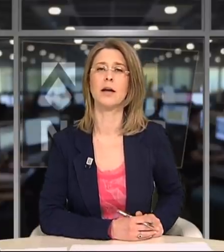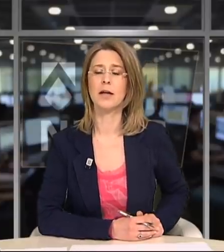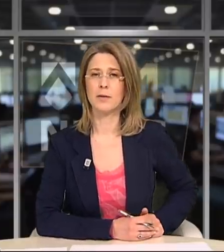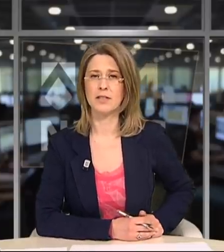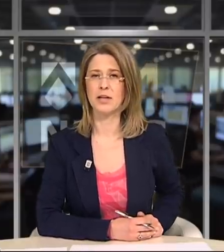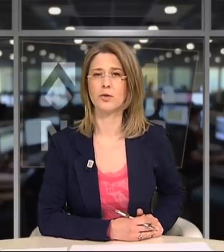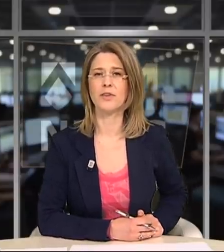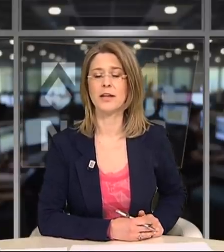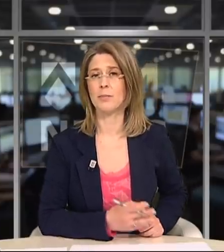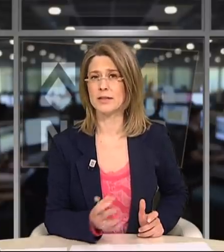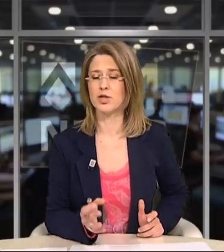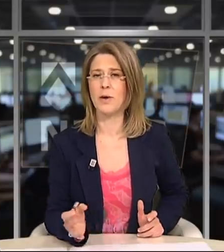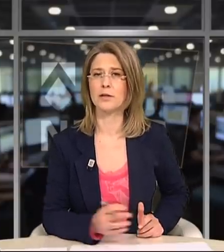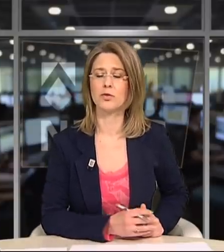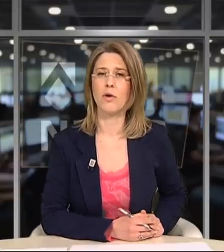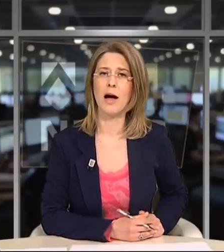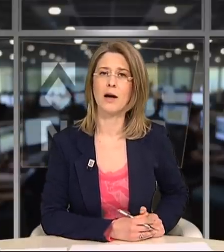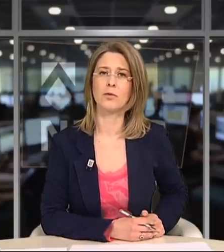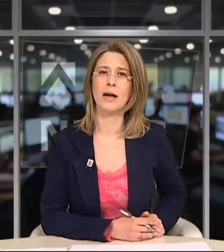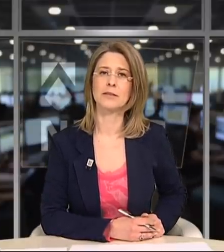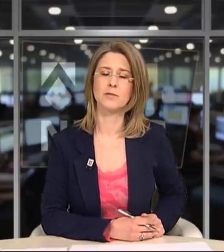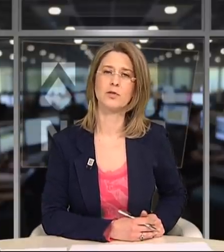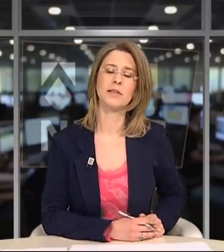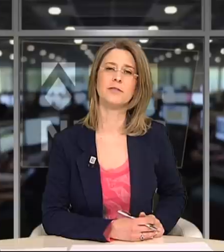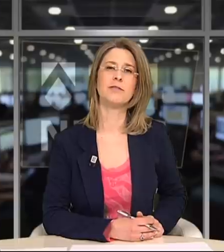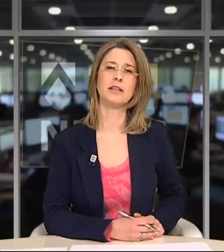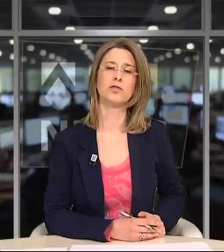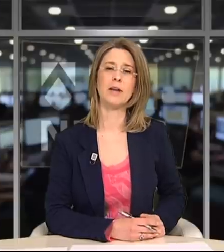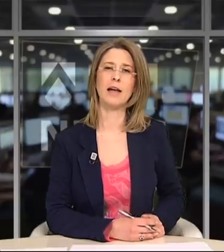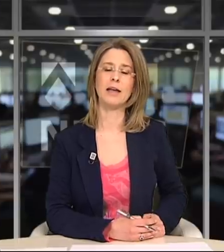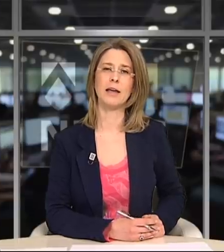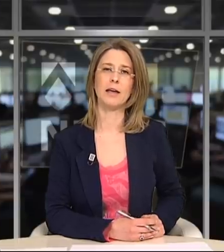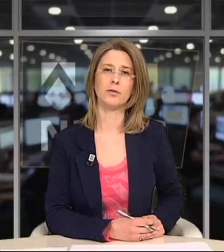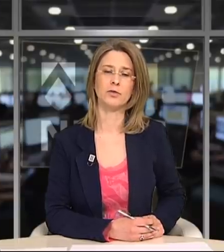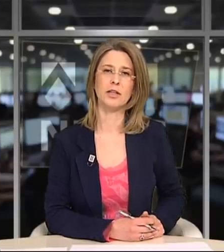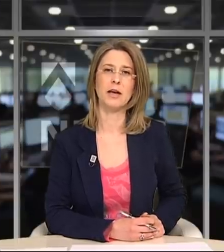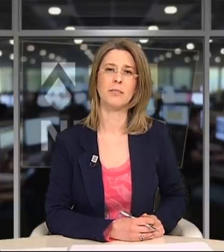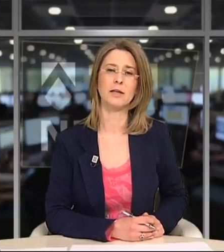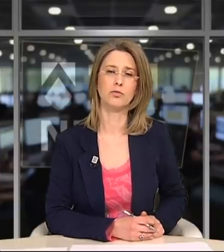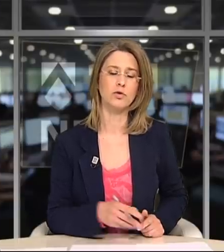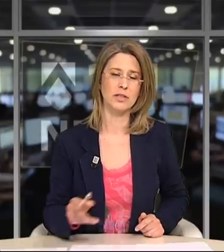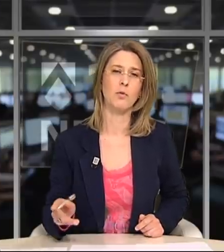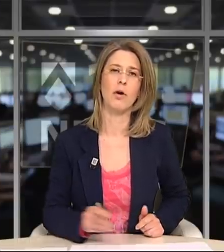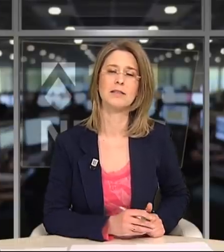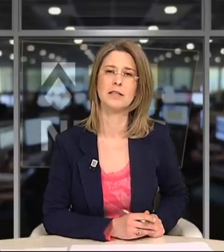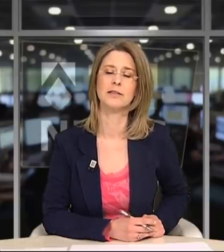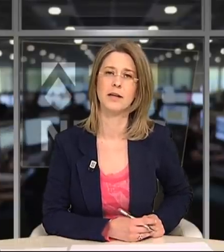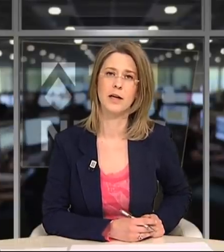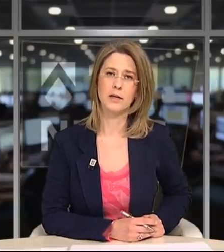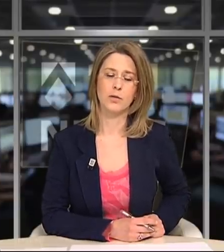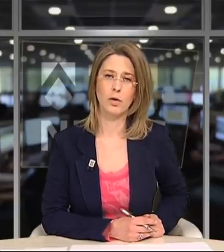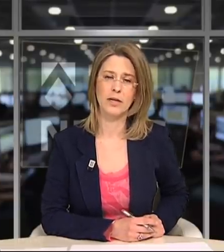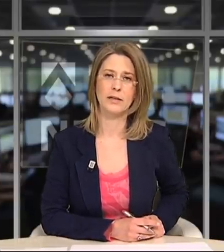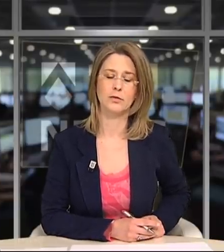giulia massimiliano fedriga ha partecipato a una trasmissione televisiva nazionale condotta da barbara d'urso andiamo a sentire